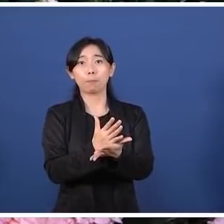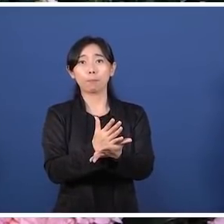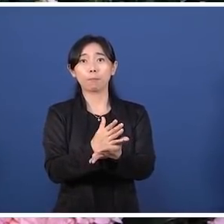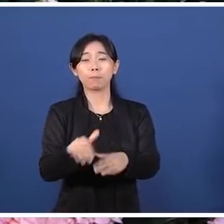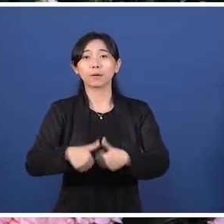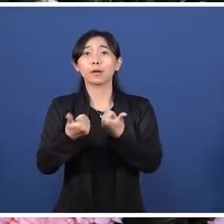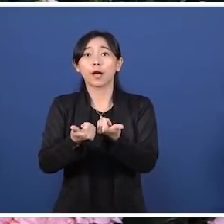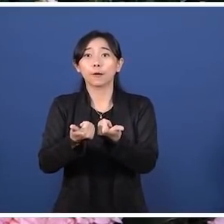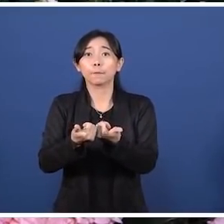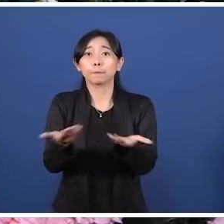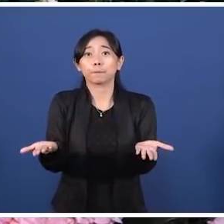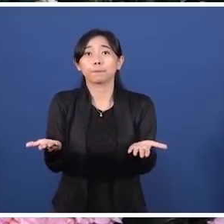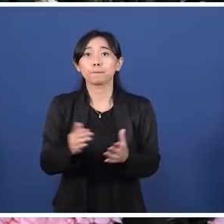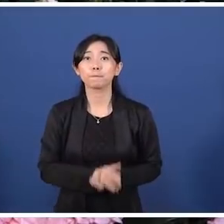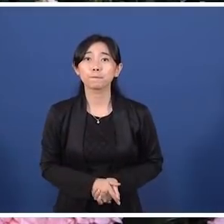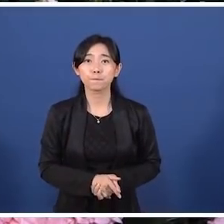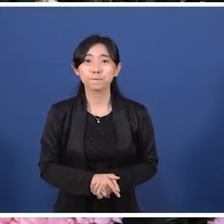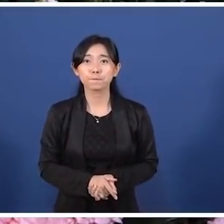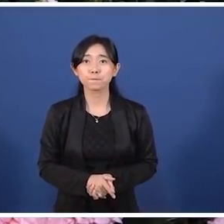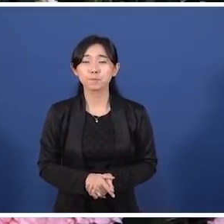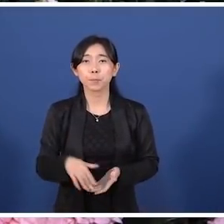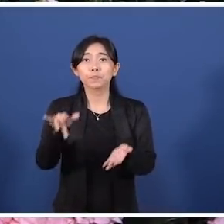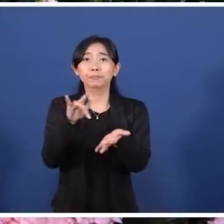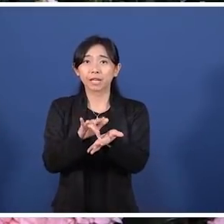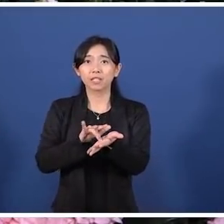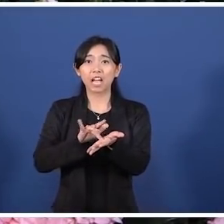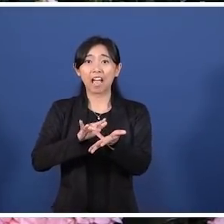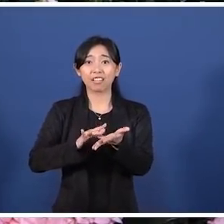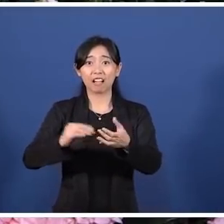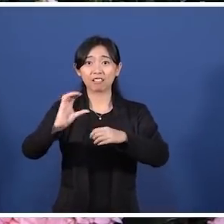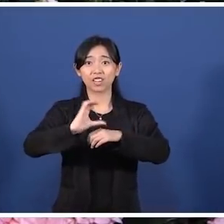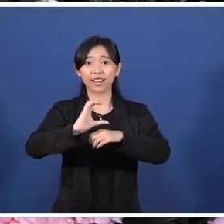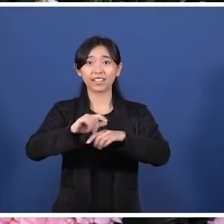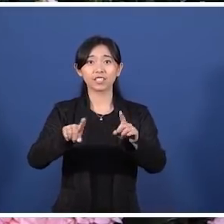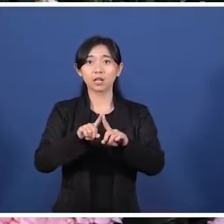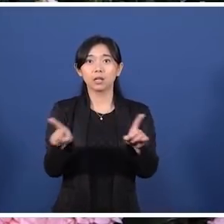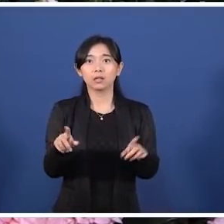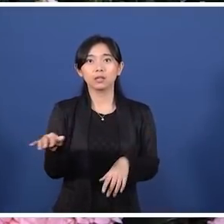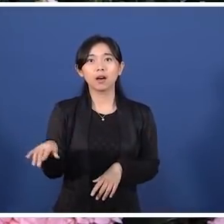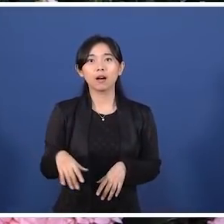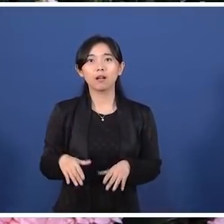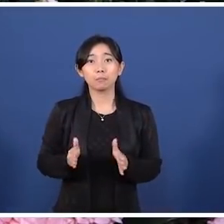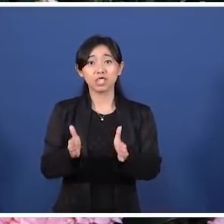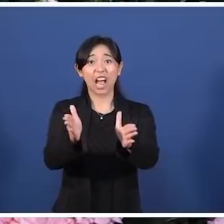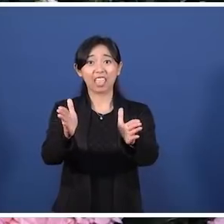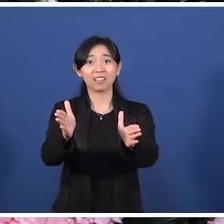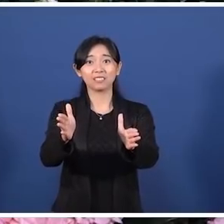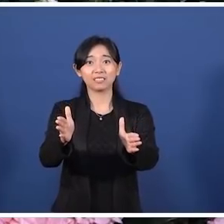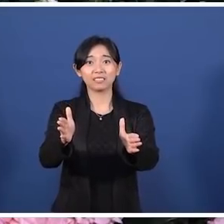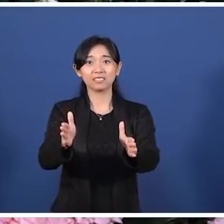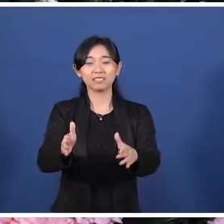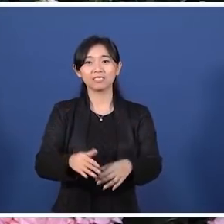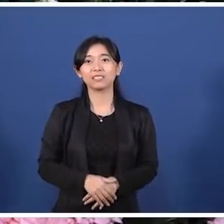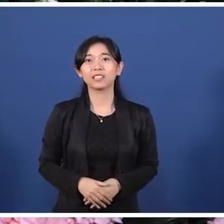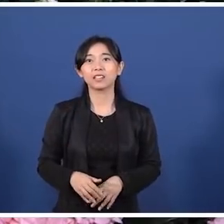selesai. Di tengah-tengah kondisi di mana gereja tidak seperti biasa.